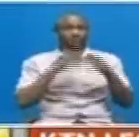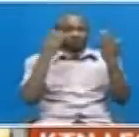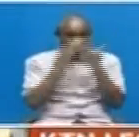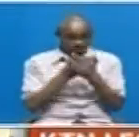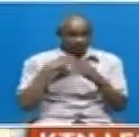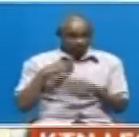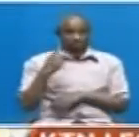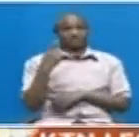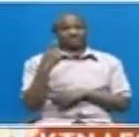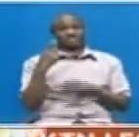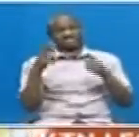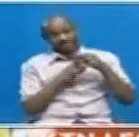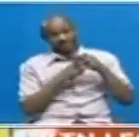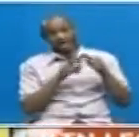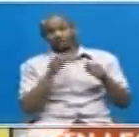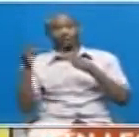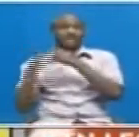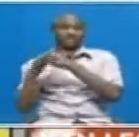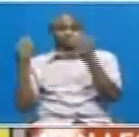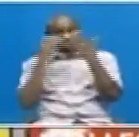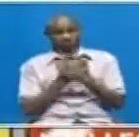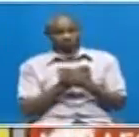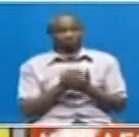kutoka saa moja mpaka saa mbili ya usiku.